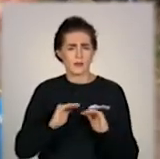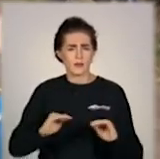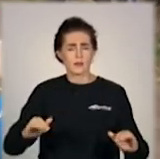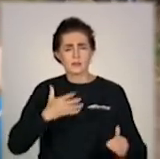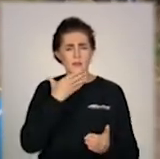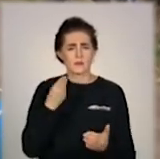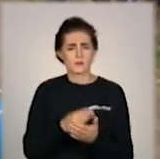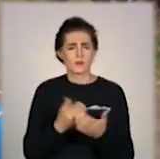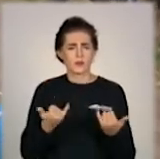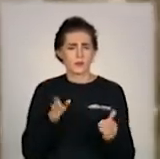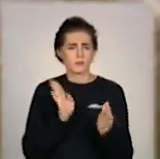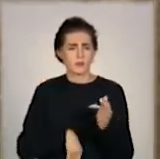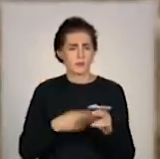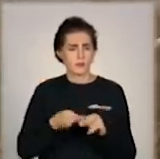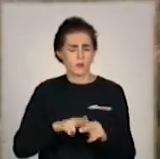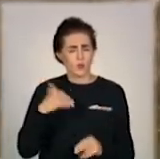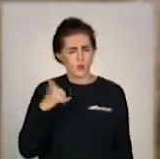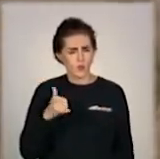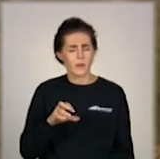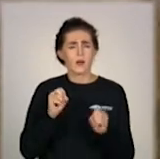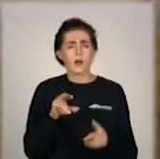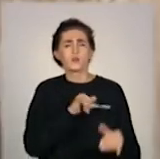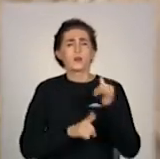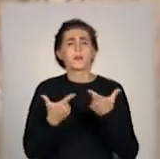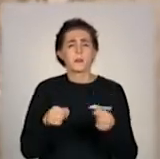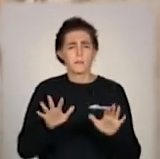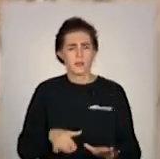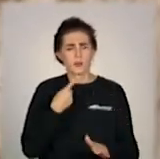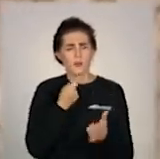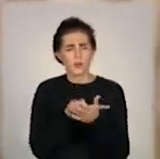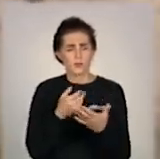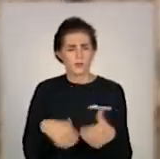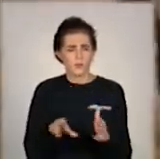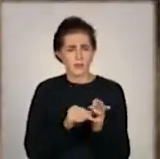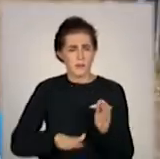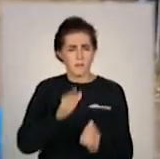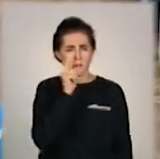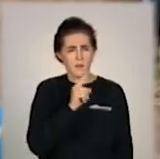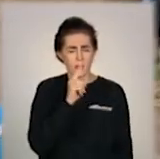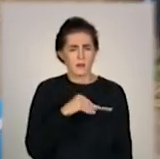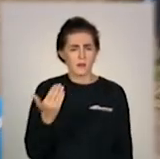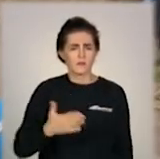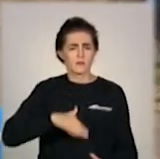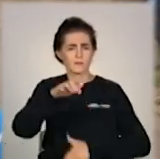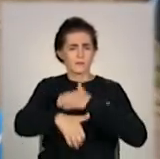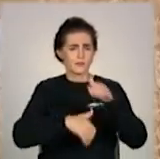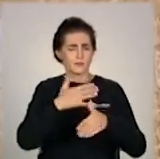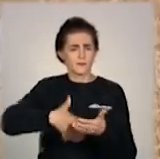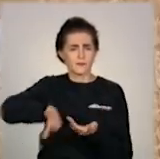я тепер збула ту корову. Ну, ще ніде пасти, оце ось рамочка землі і все. А порозпахували всю